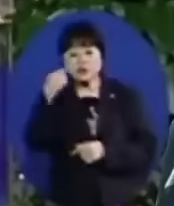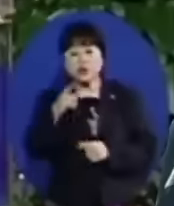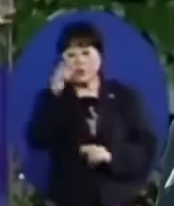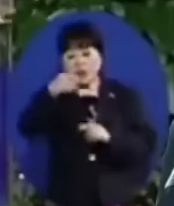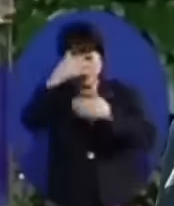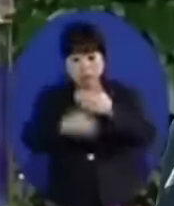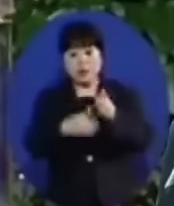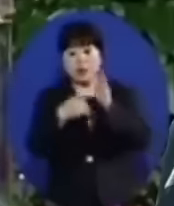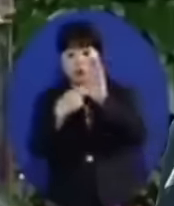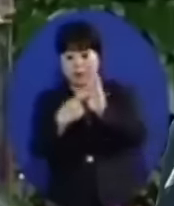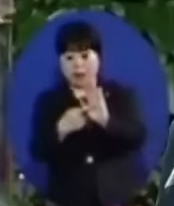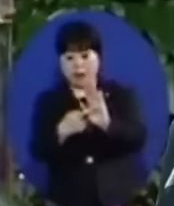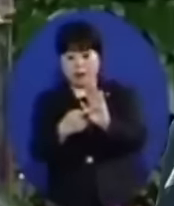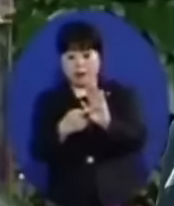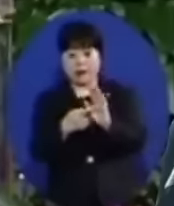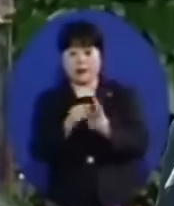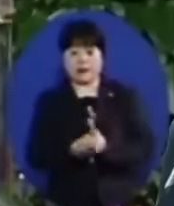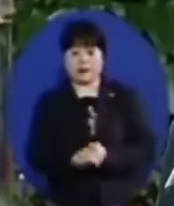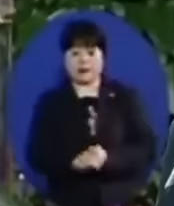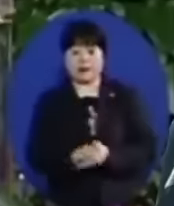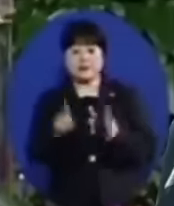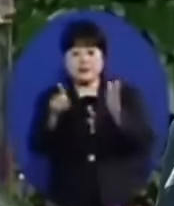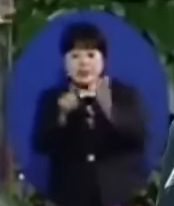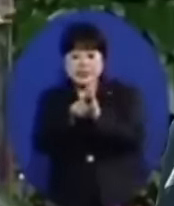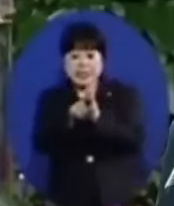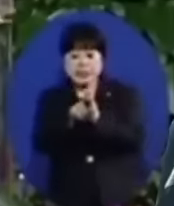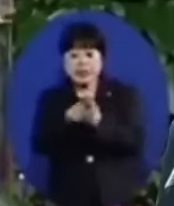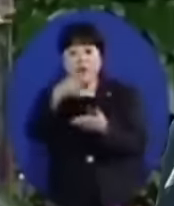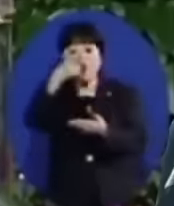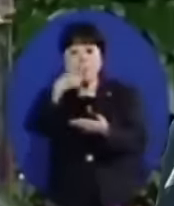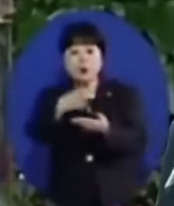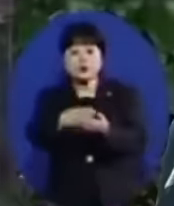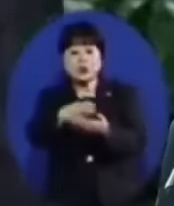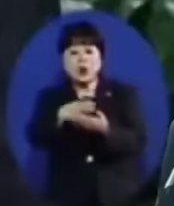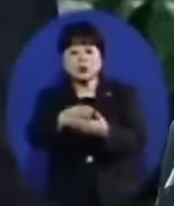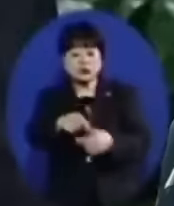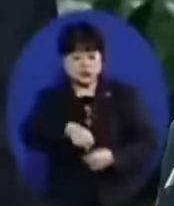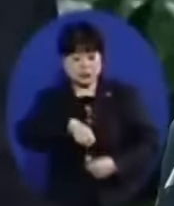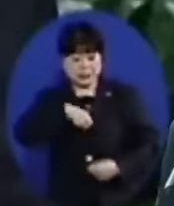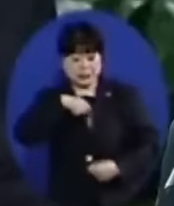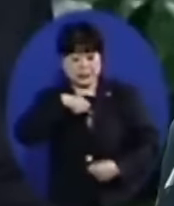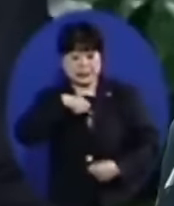있노라. 우리 믿는다는 것은 법적인 의미가